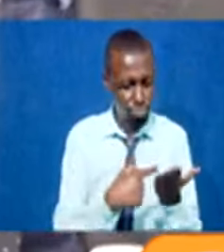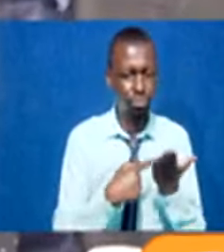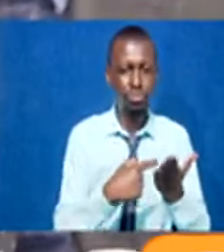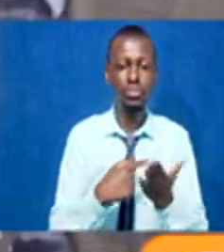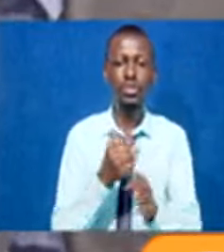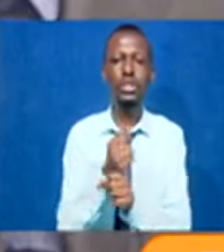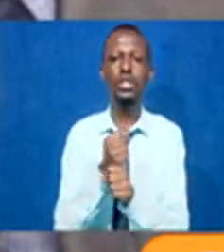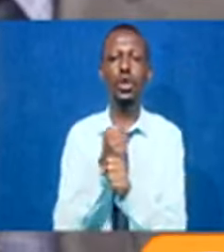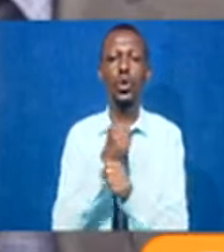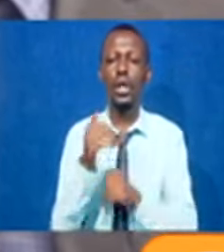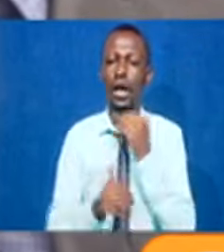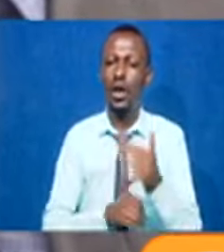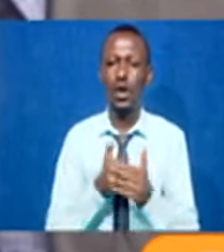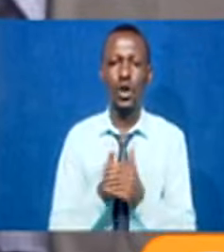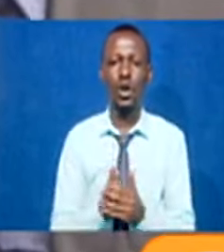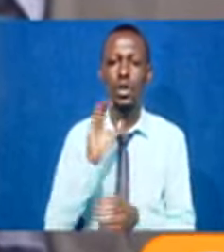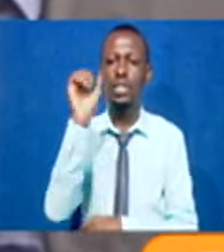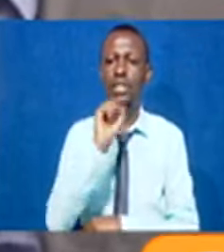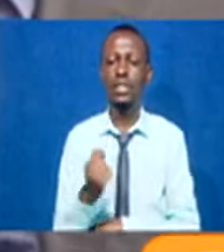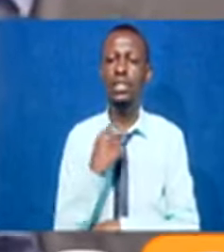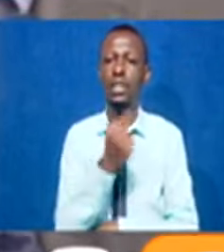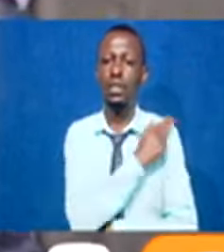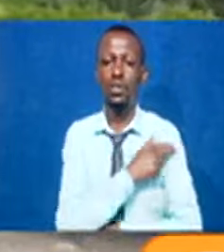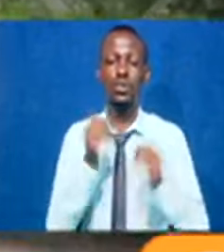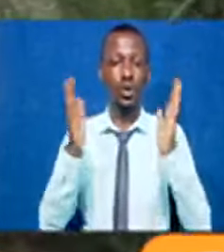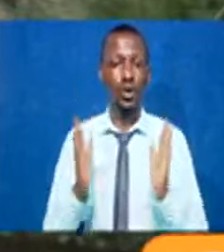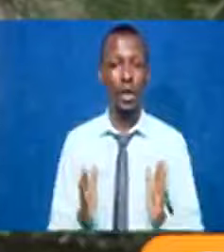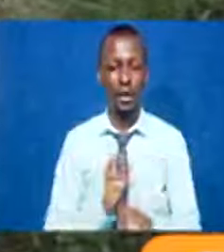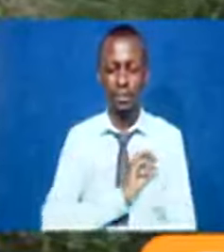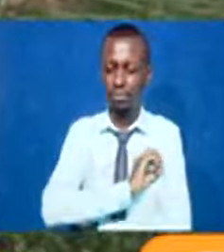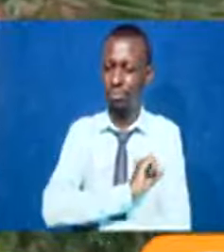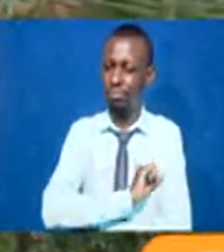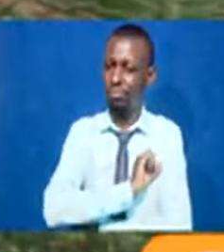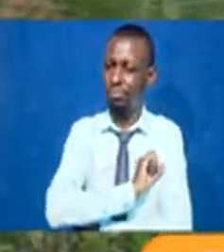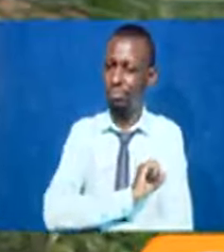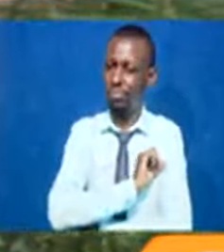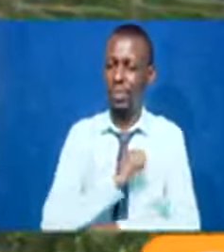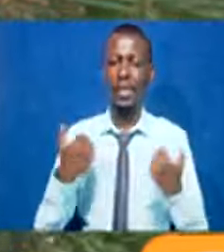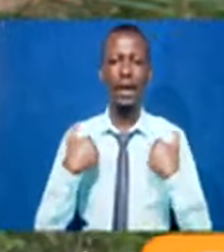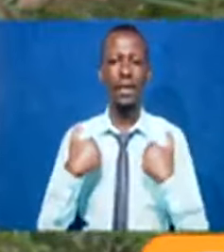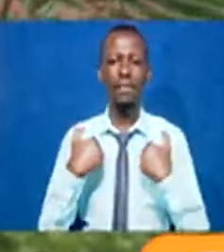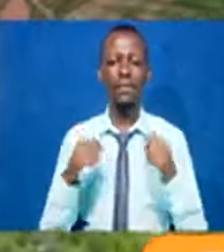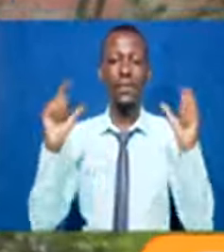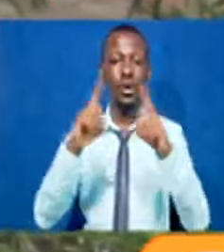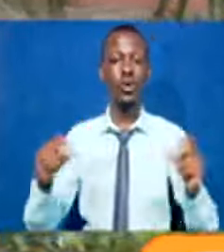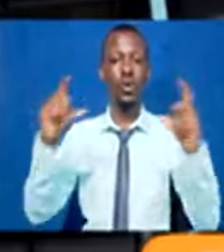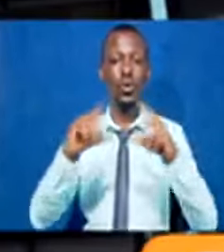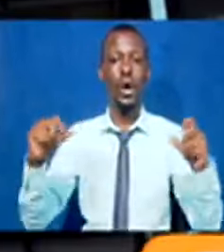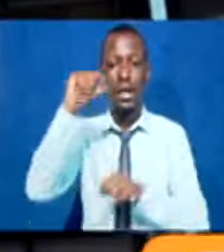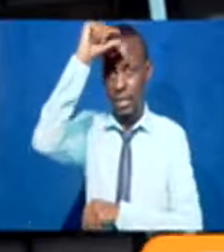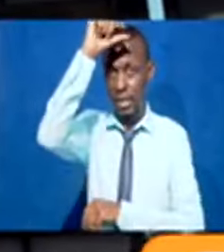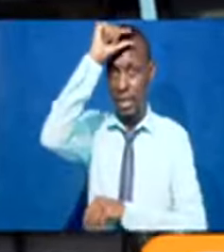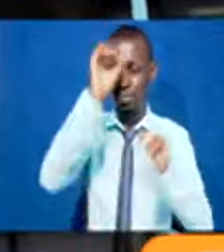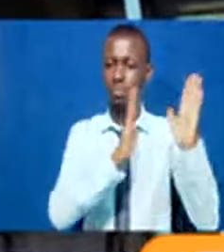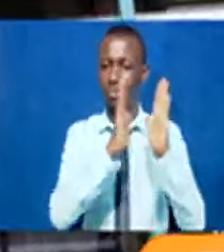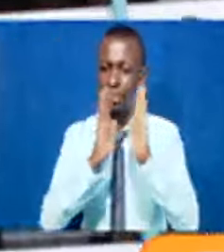stakeholders. Waziri Nakhumicha amewataka madaktari kuwa na subira, akisema kuwa serikali imeweka mikakati